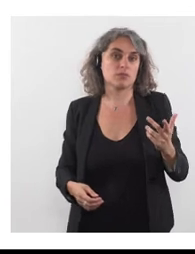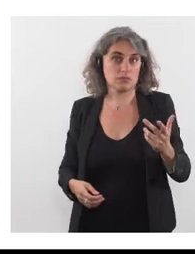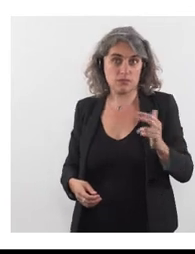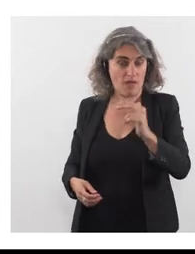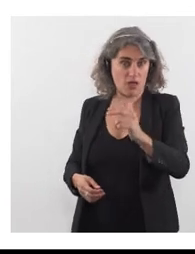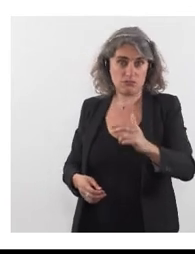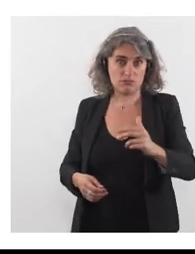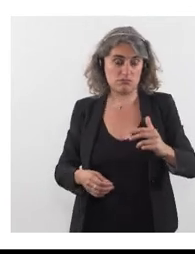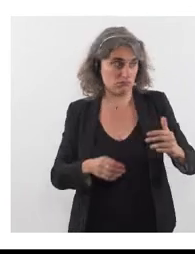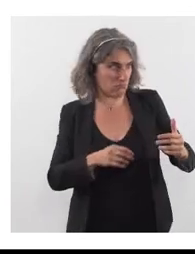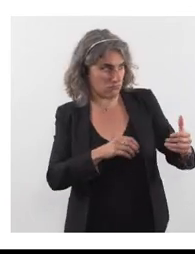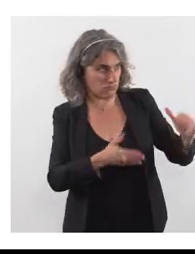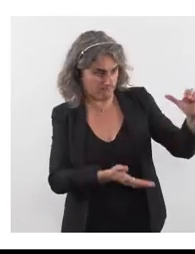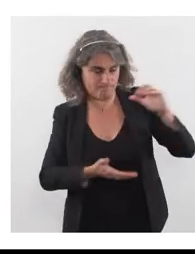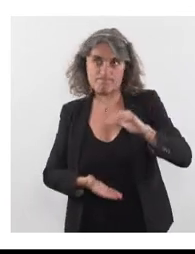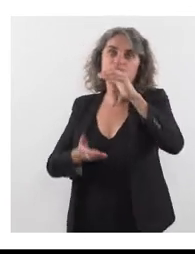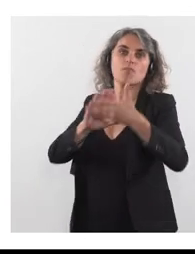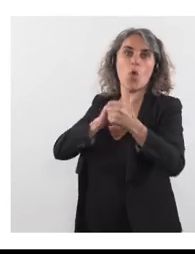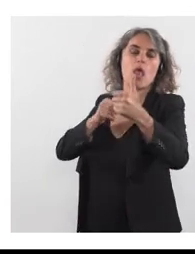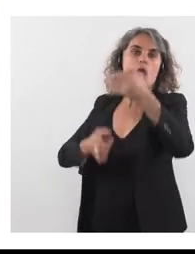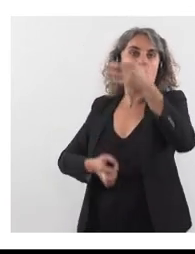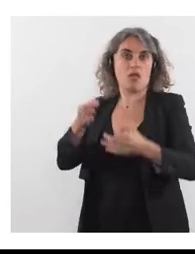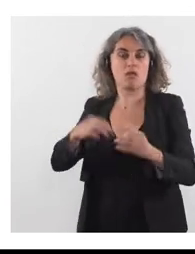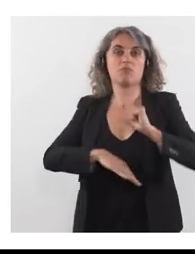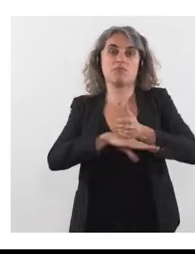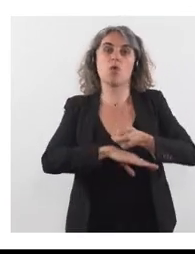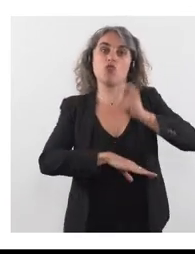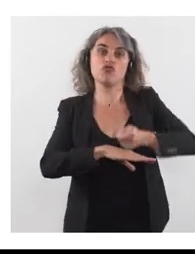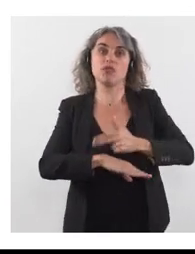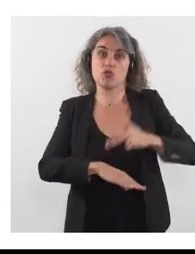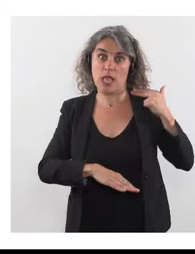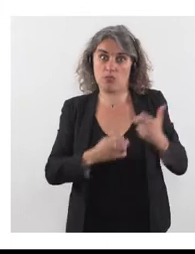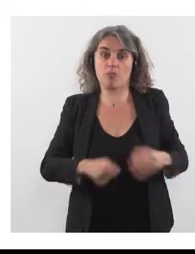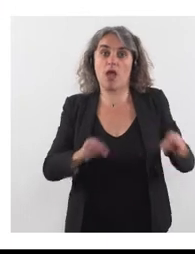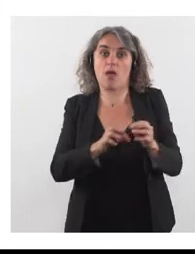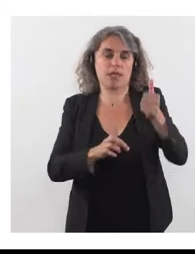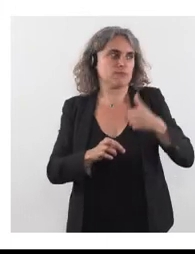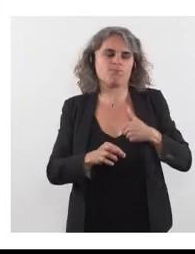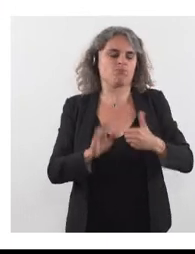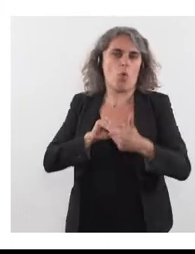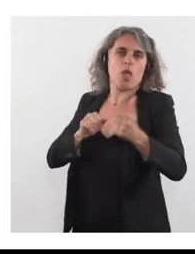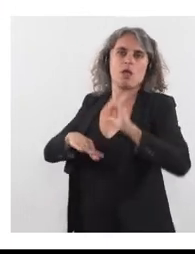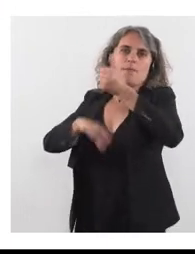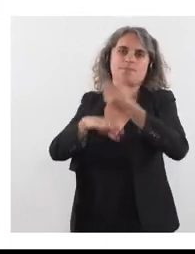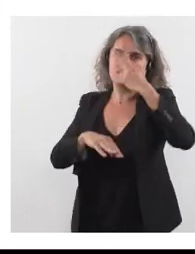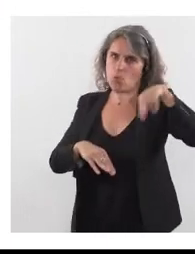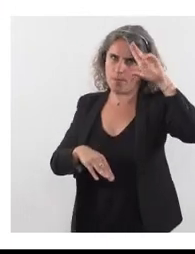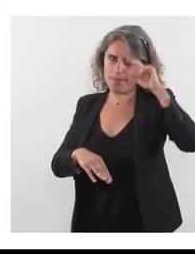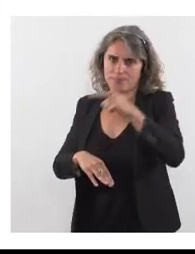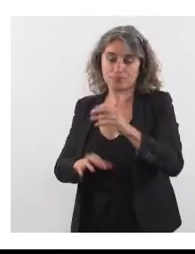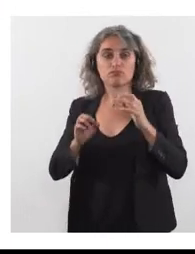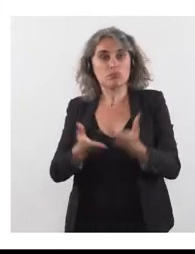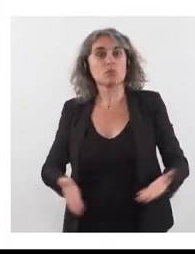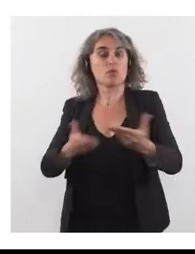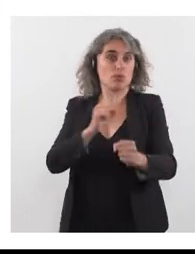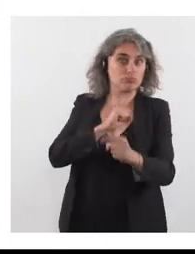la Cour européenne, à la Cour de justice de l'Union européenne, par un juge national. Et par rapport à cela, on a une jurisprudence de la Cour